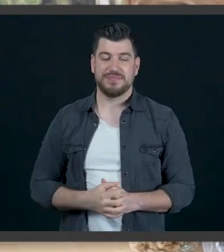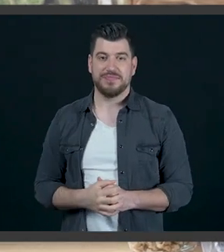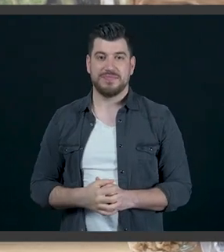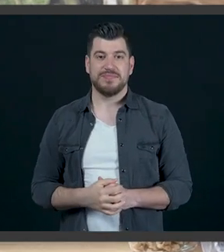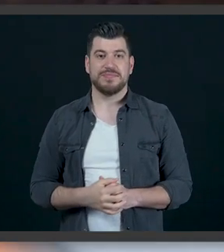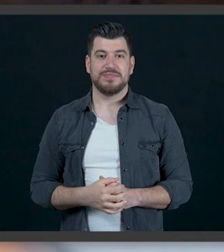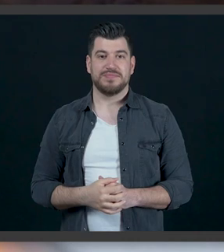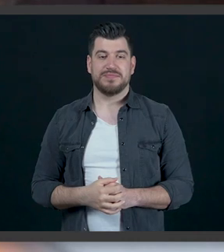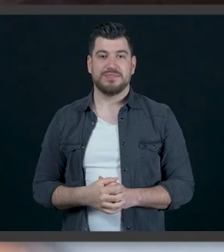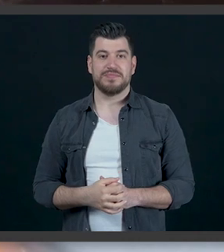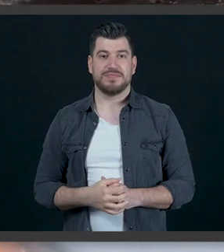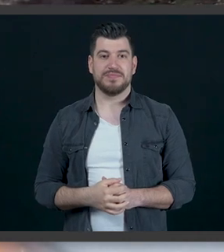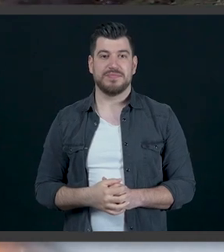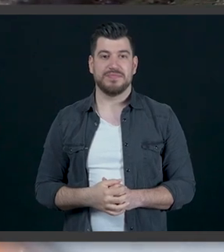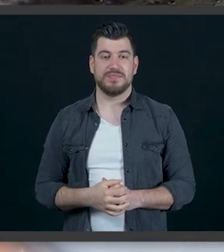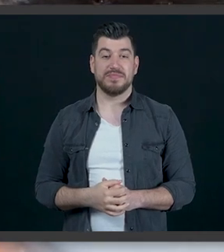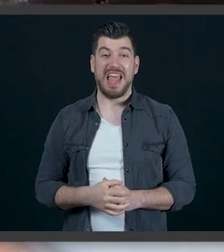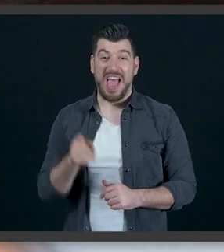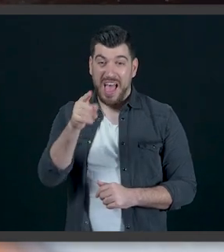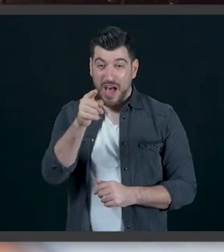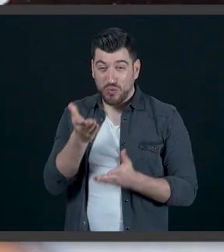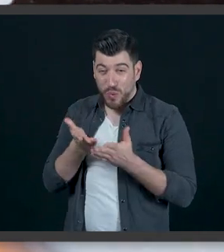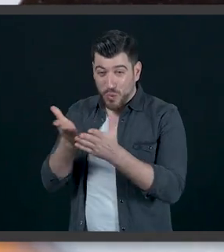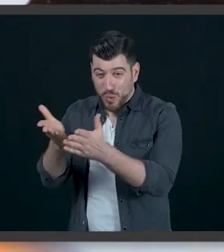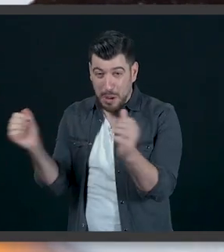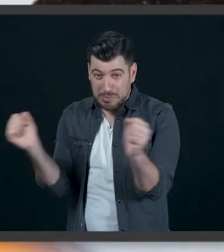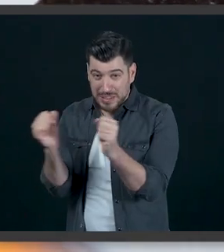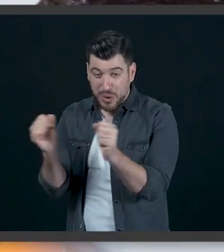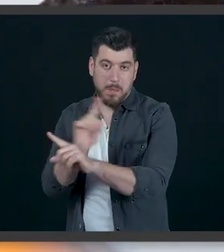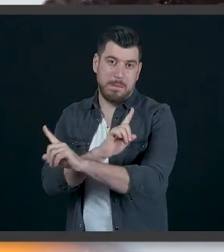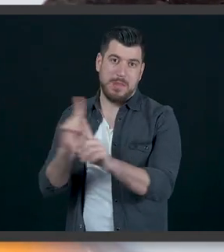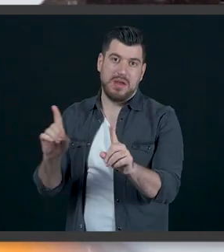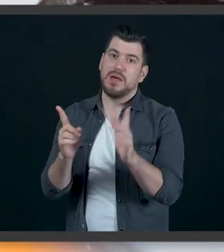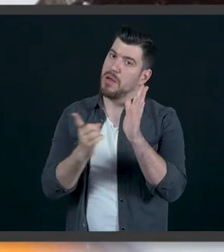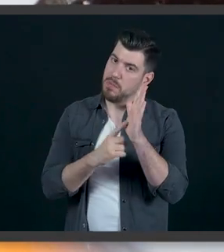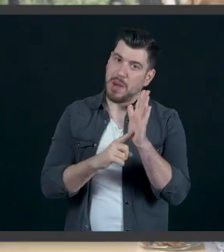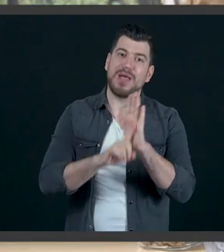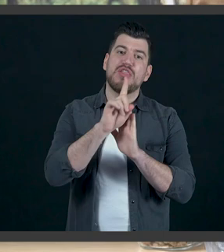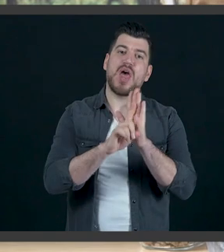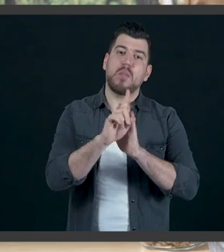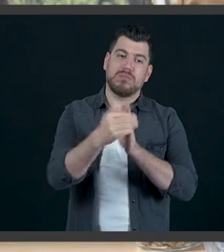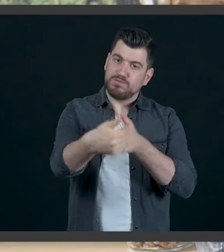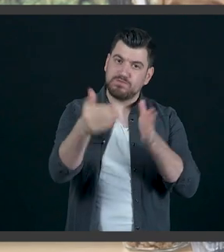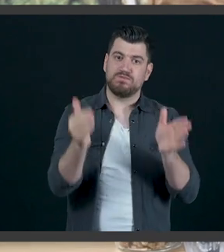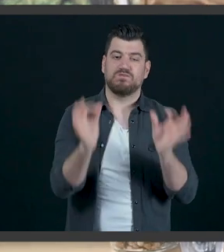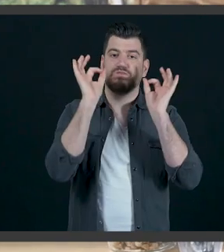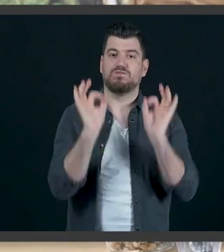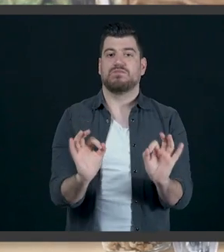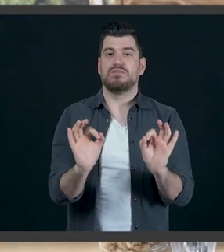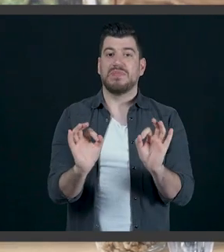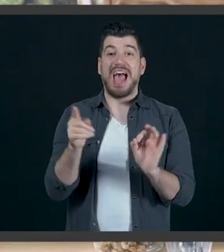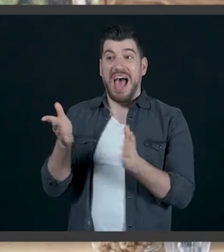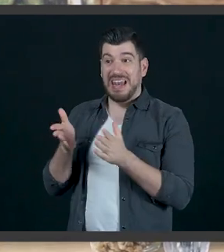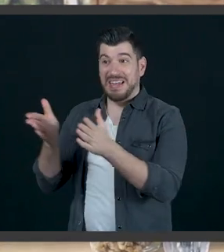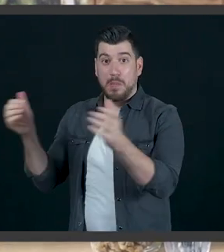εδώ. Σε καμία περίπτωση δεν τη βάζουμε στο ψυγείο. Να αφήνουμε σε θερμοκρασία δωματίου. Άμα θα τη βάλετε στο